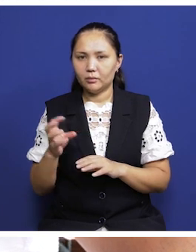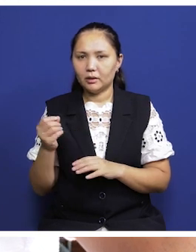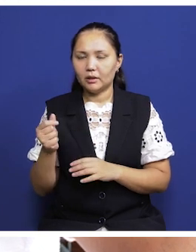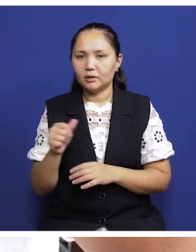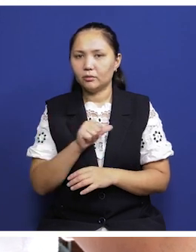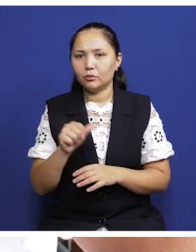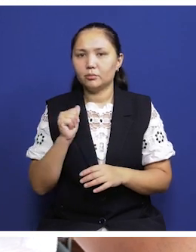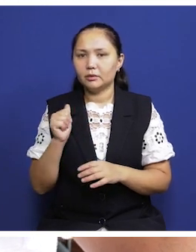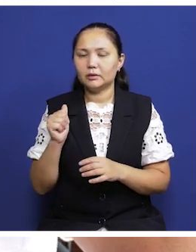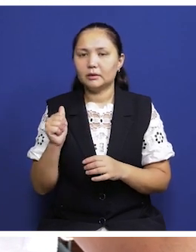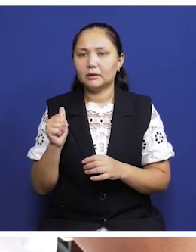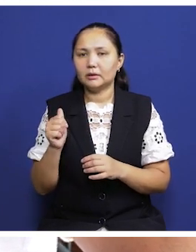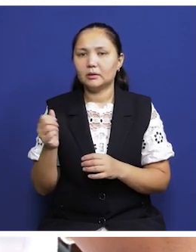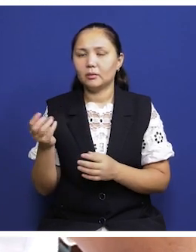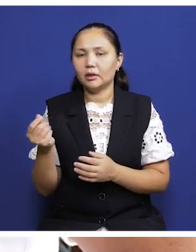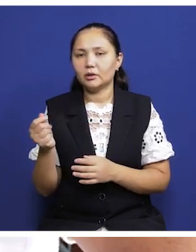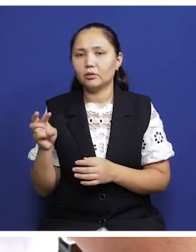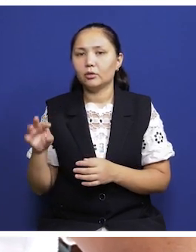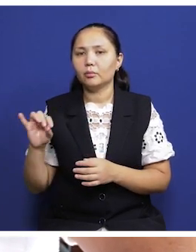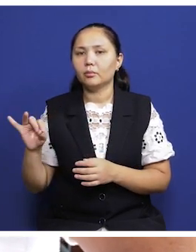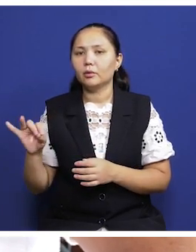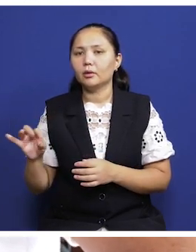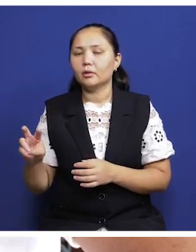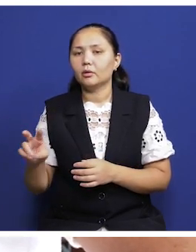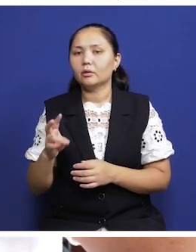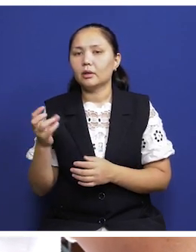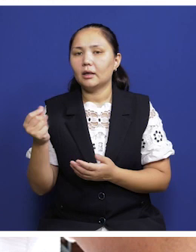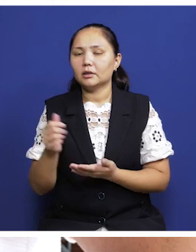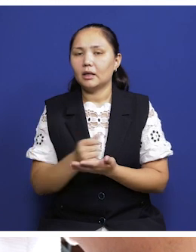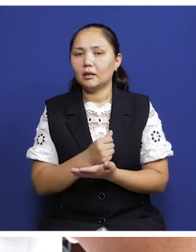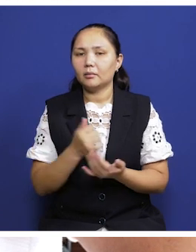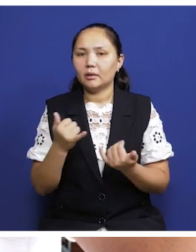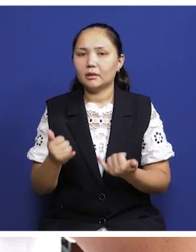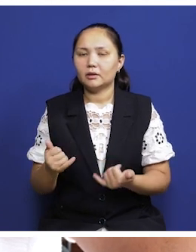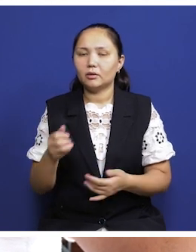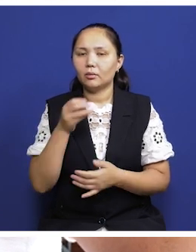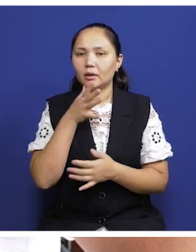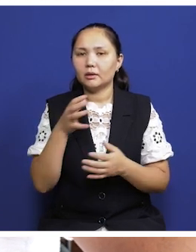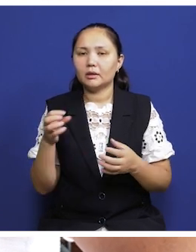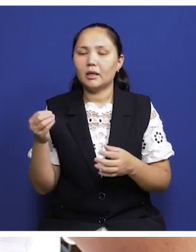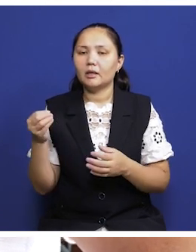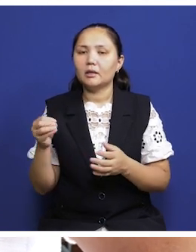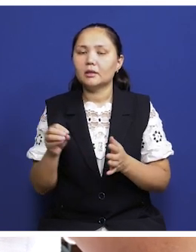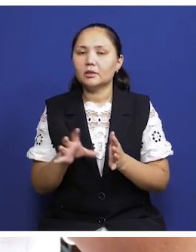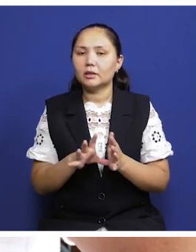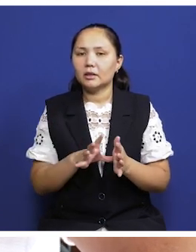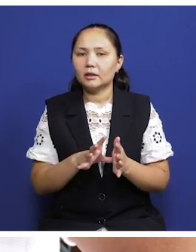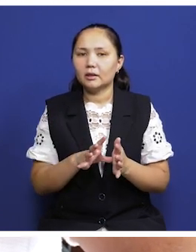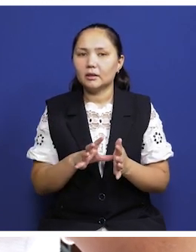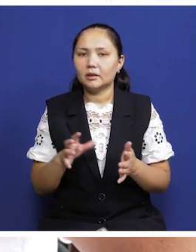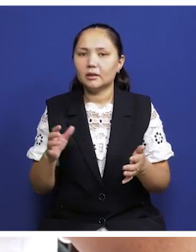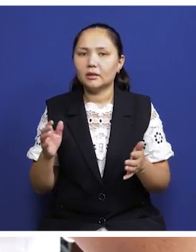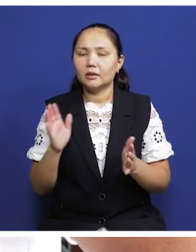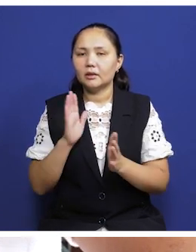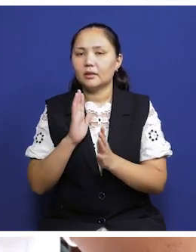жергілікті өзіміздің бюджеттен 4 миллион қаржы қаратып, қазіргі таңда уже мына жарықтарды ағымдағы жөндеуден өткізу.